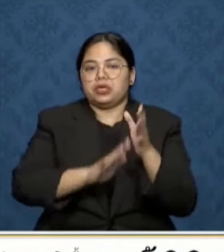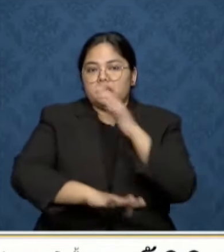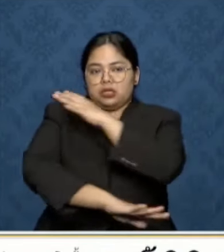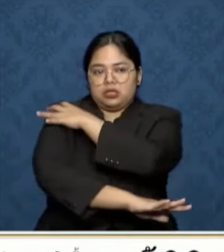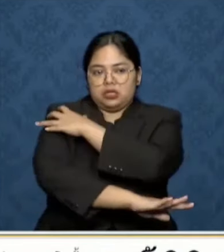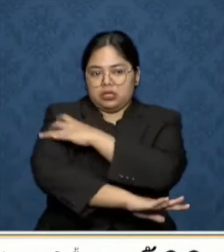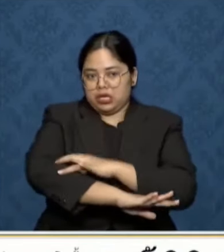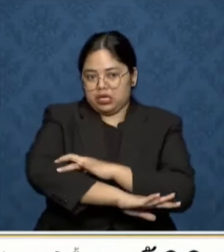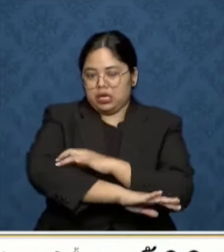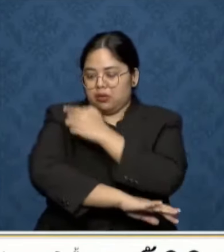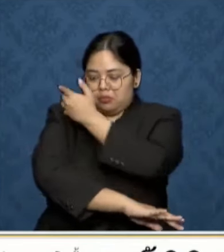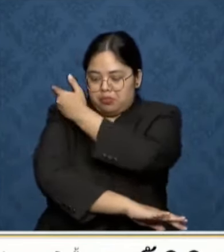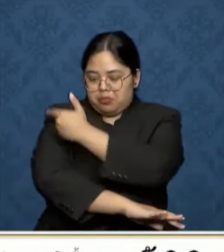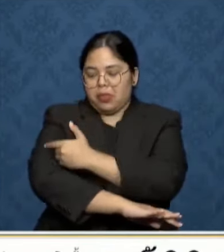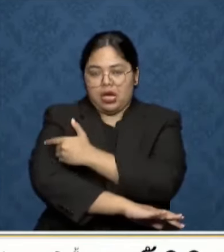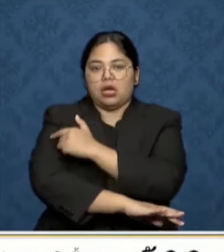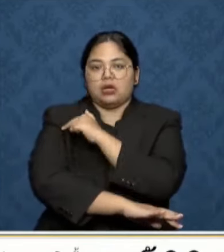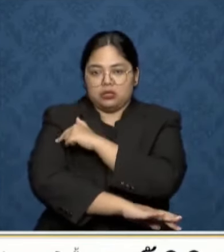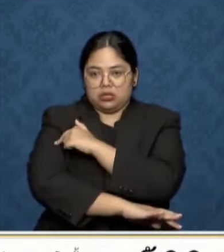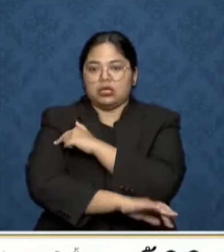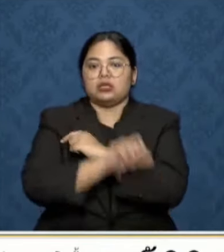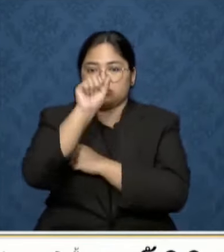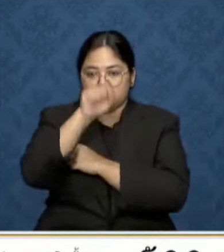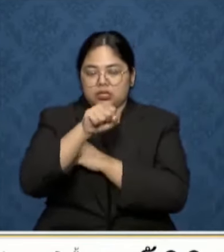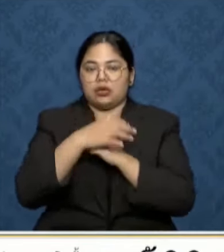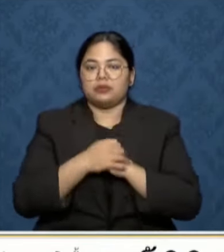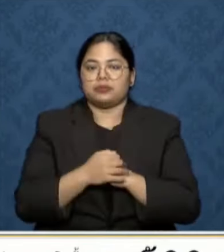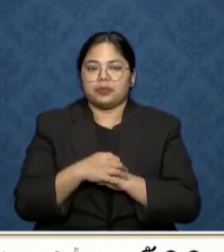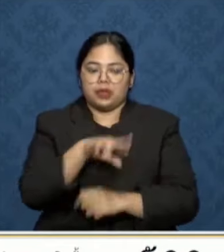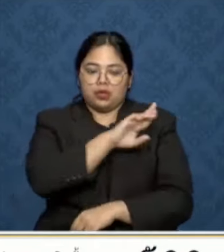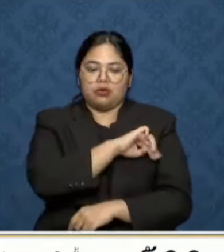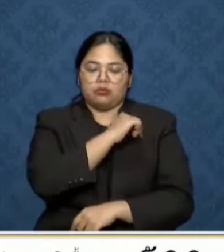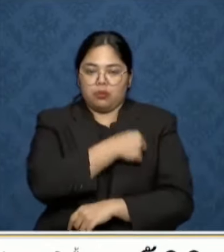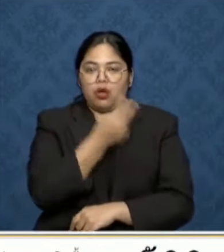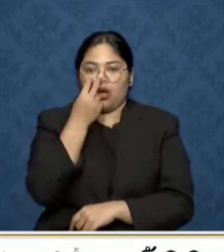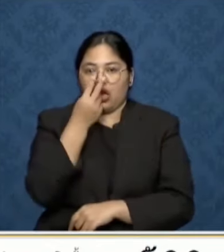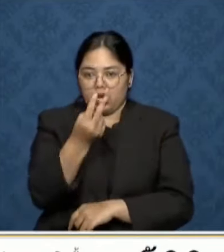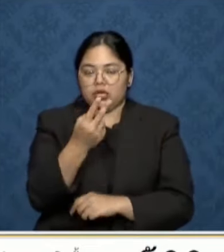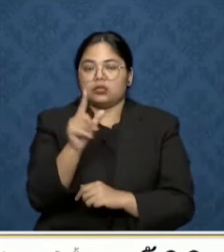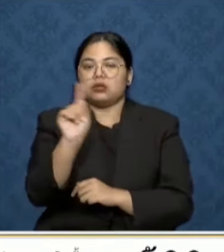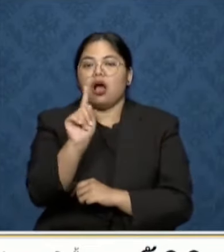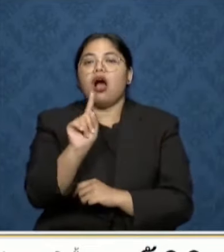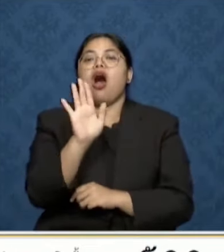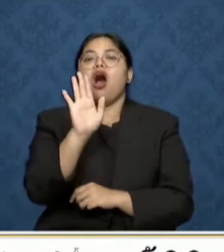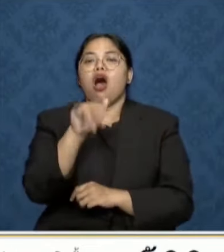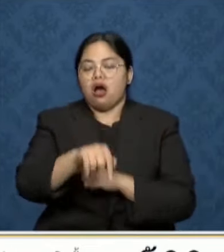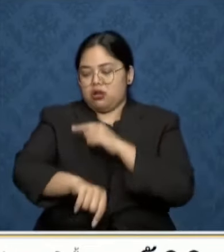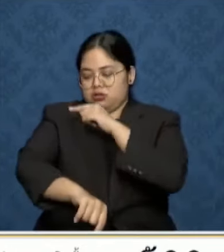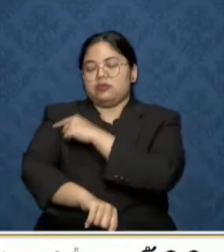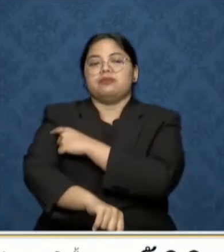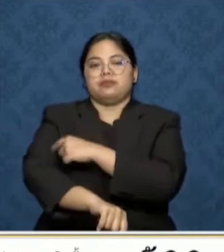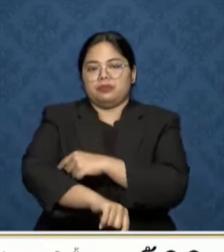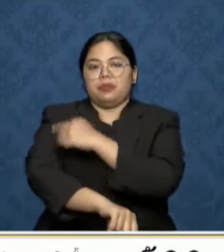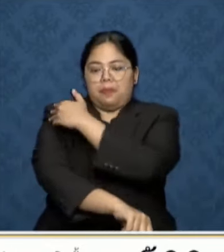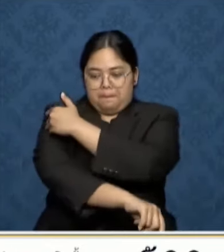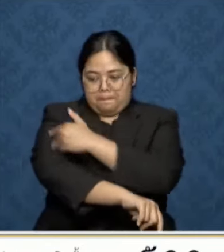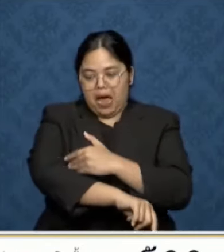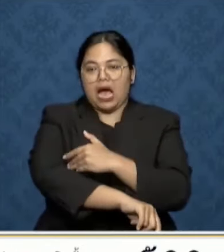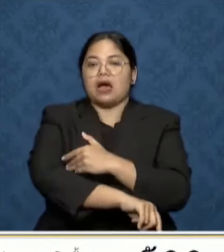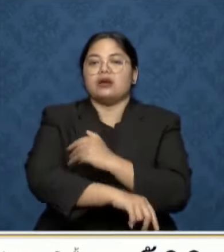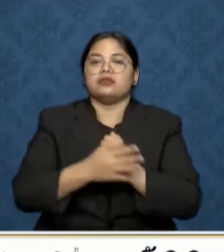ผ่าไหแน่นอนนะครั ค่อนข้างจำเพาะมากหมอออโทโนโเฉพะสปอ์ตเหนนี่นะครับเห็นป๊บ้อ AB-D ผ่